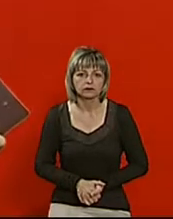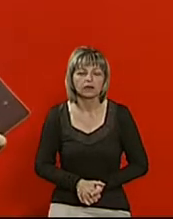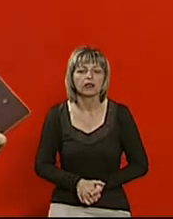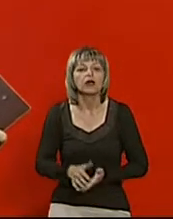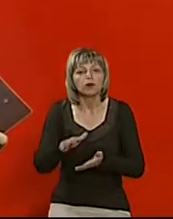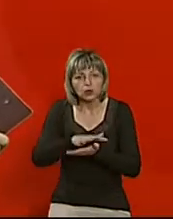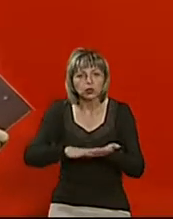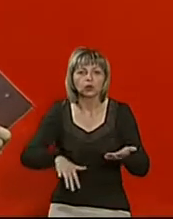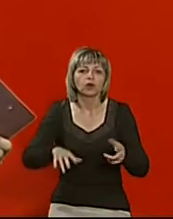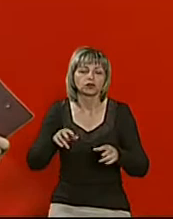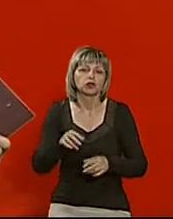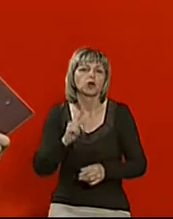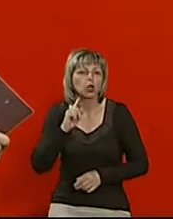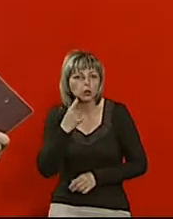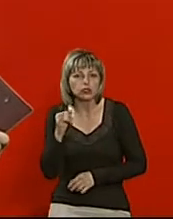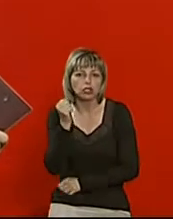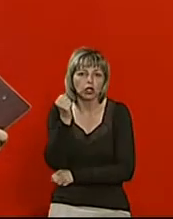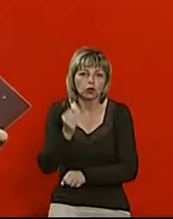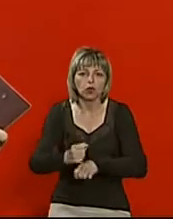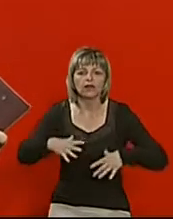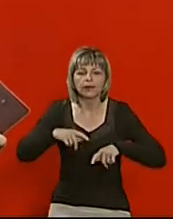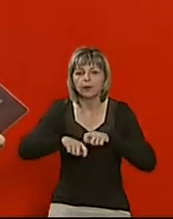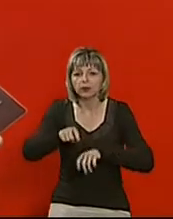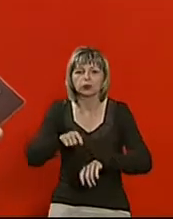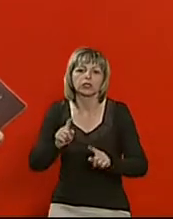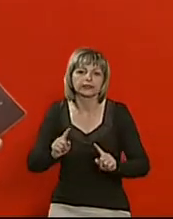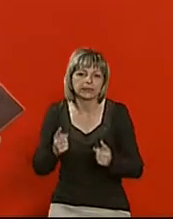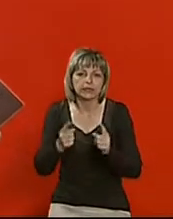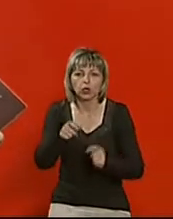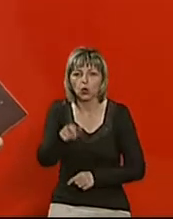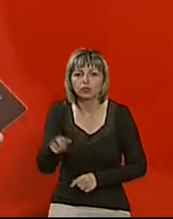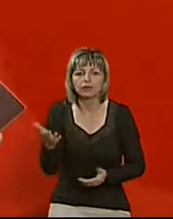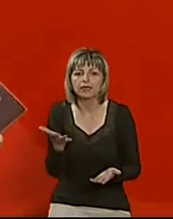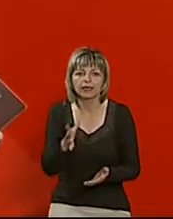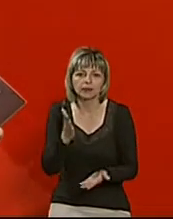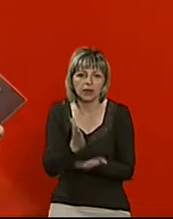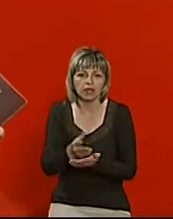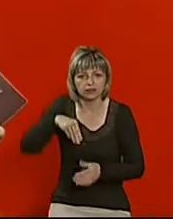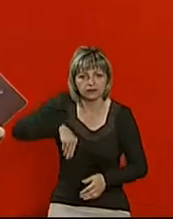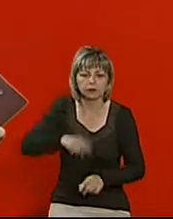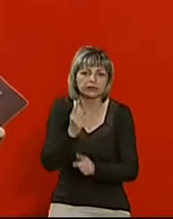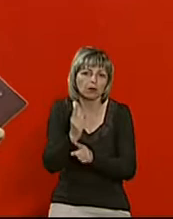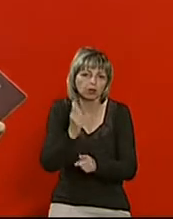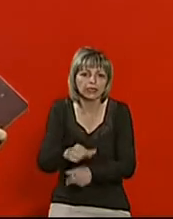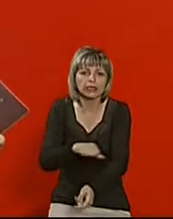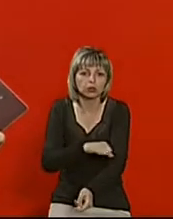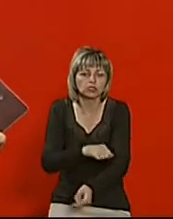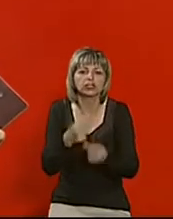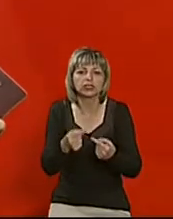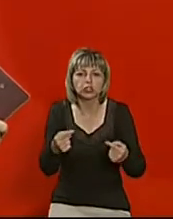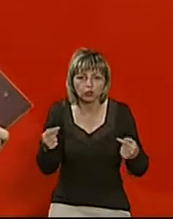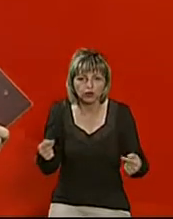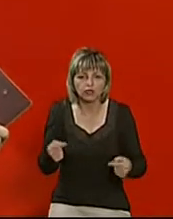Йдемо далі. У Луцьку та Ковелі інспектори патрульної поліції затримали осіб, які мали при собі заборонені наркотичні